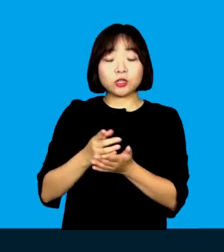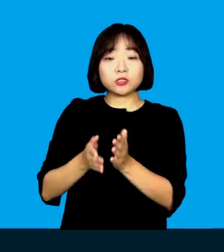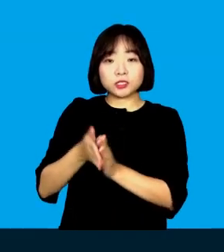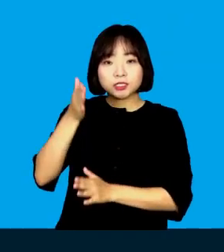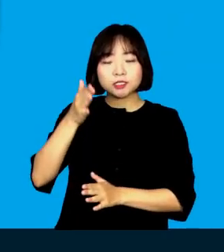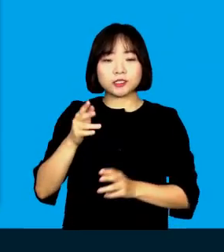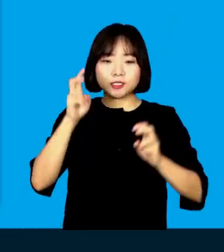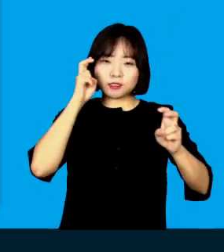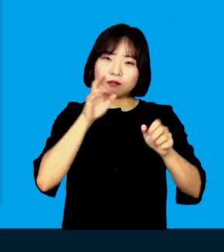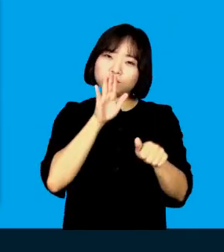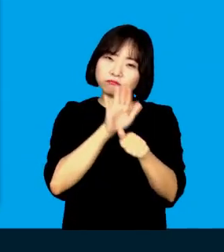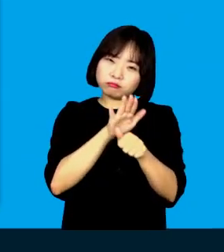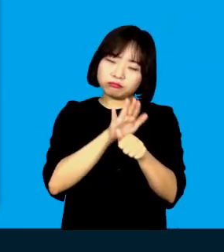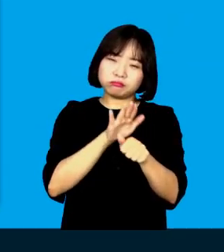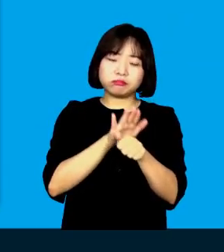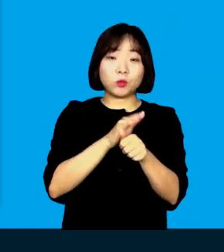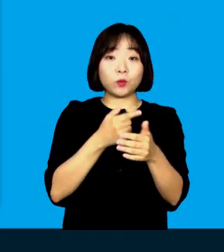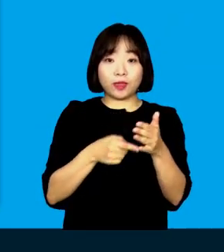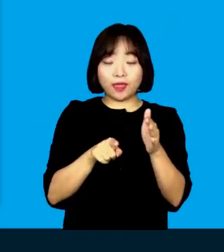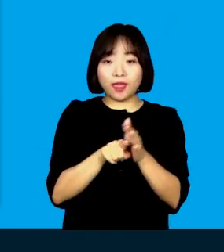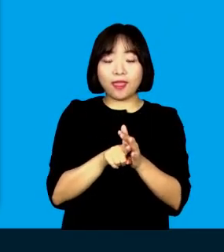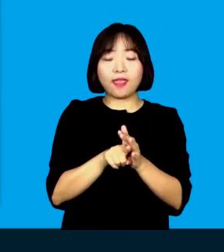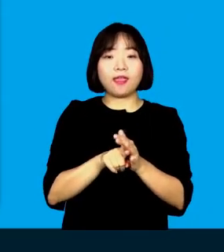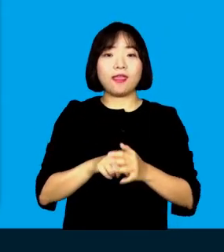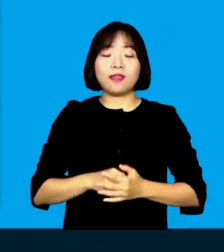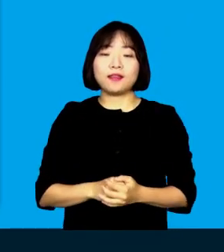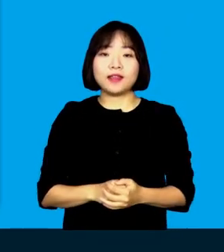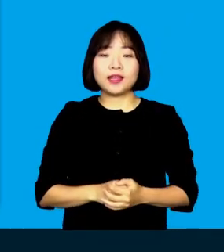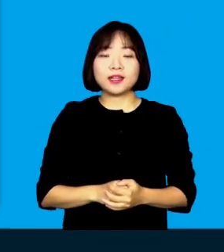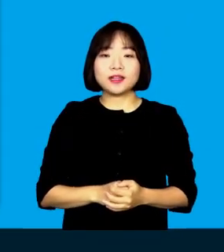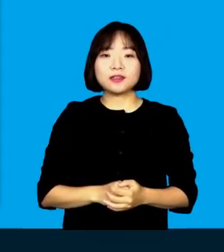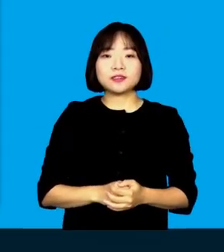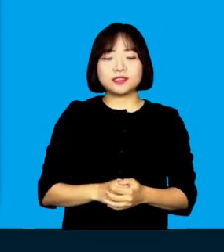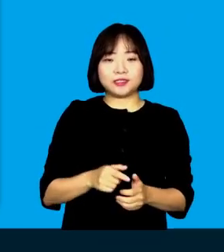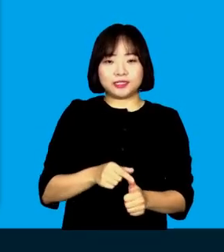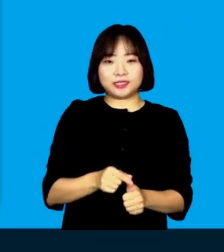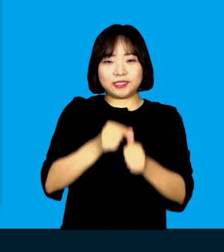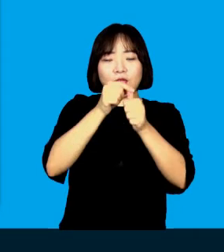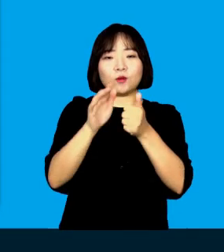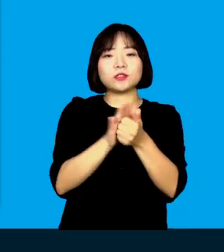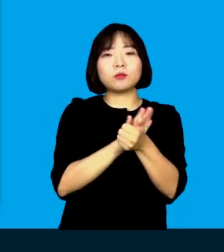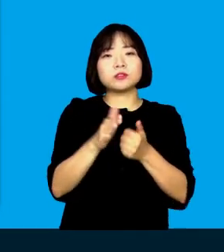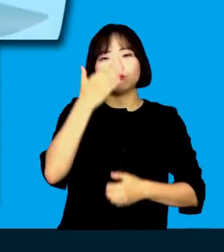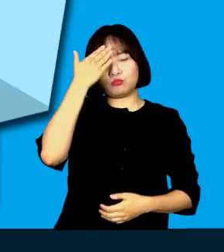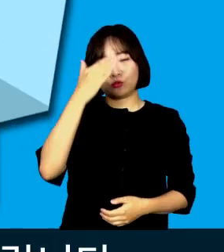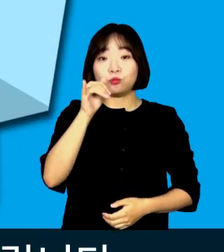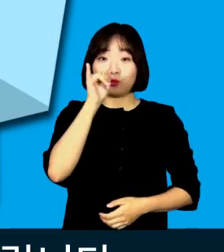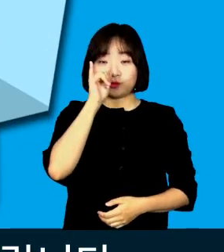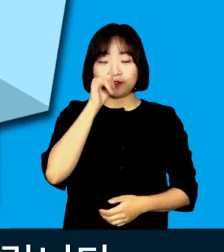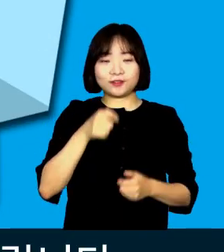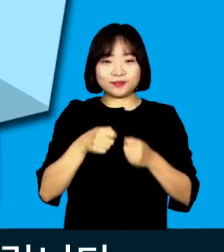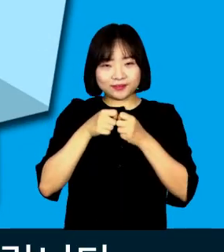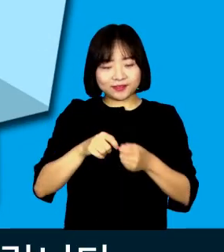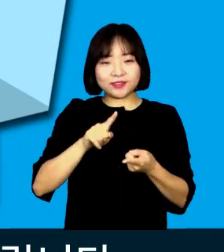천안시에서는 지역기업들의 원활한 기업활동을 위한 지원의 일환으로 무료 채용지원 서비스를 시행하고 있습니다.